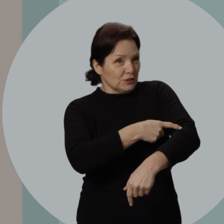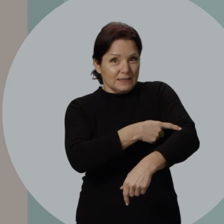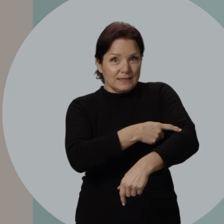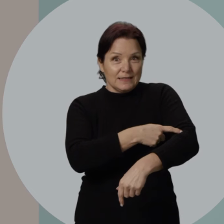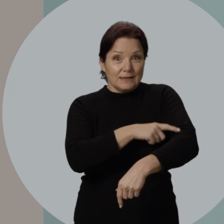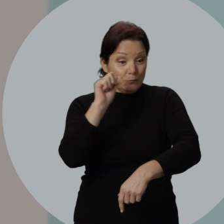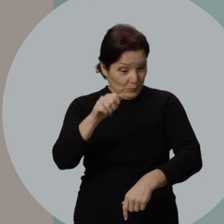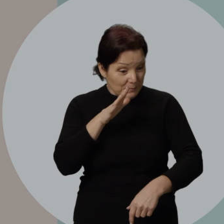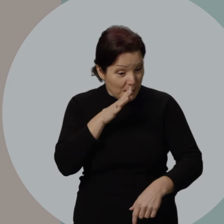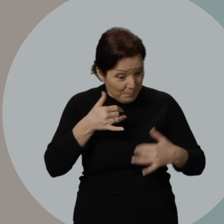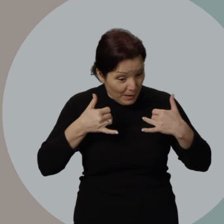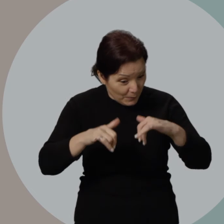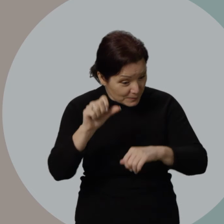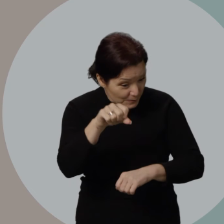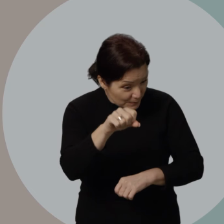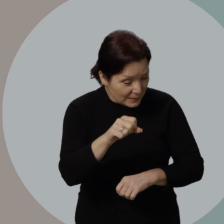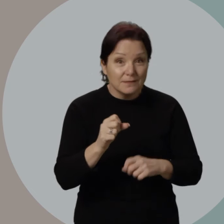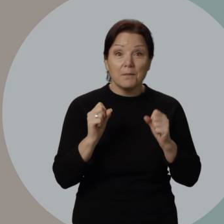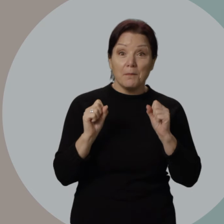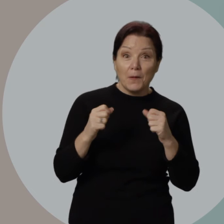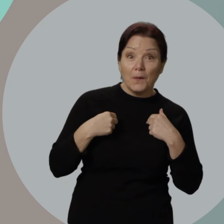maman puisse continuer encore. Alors, ça